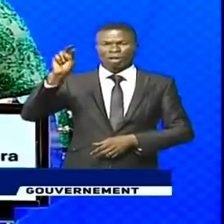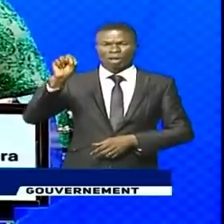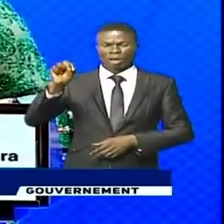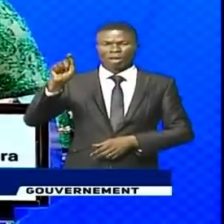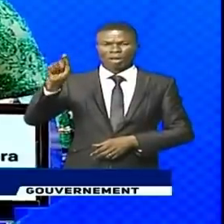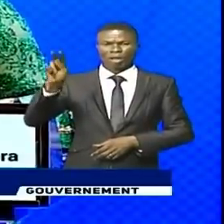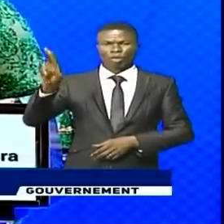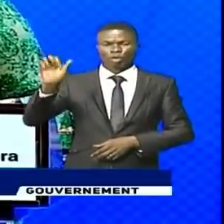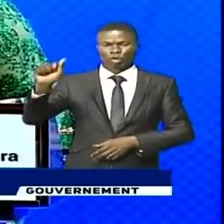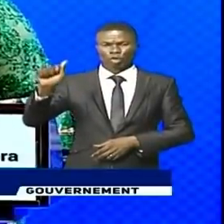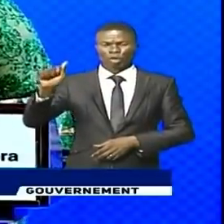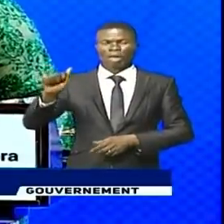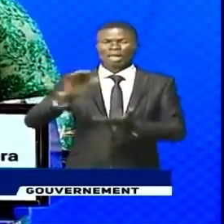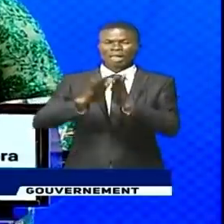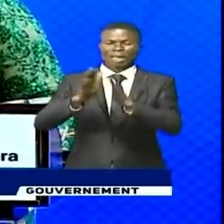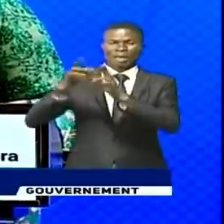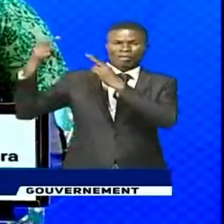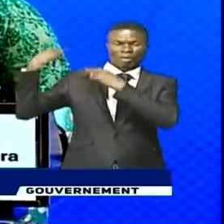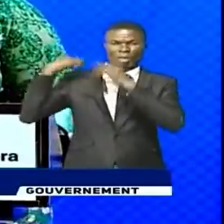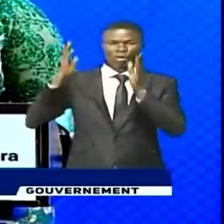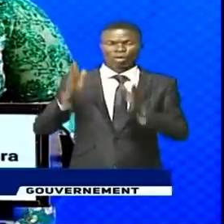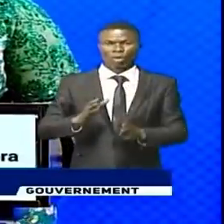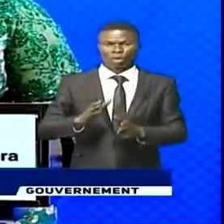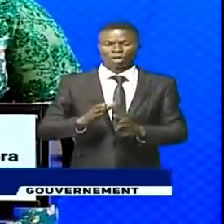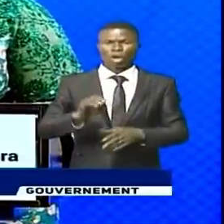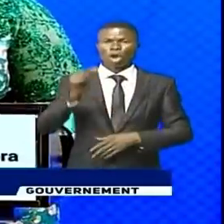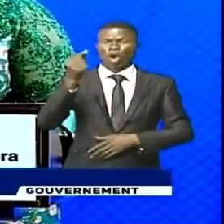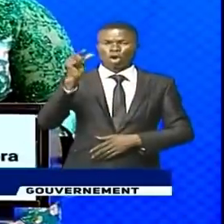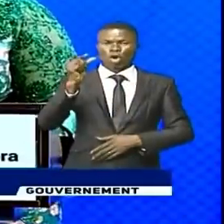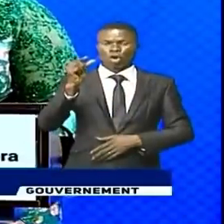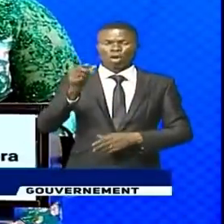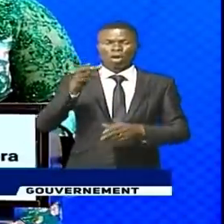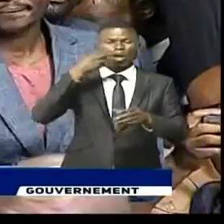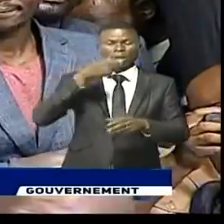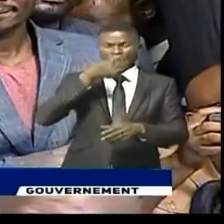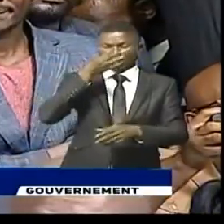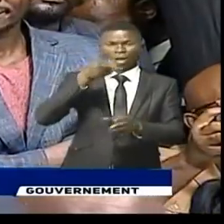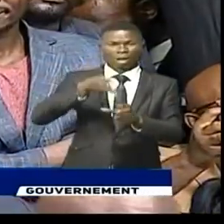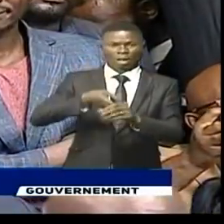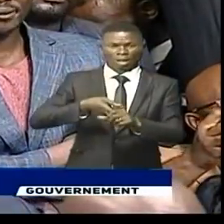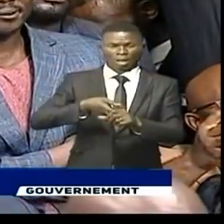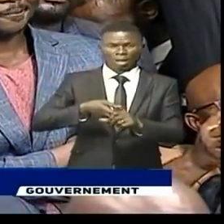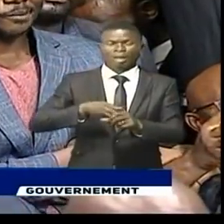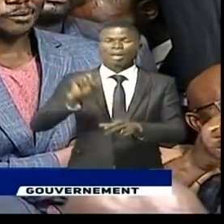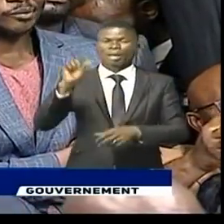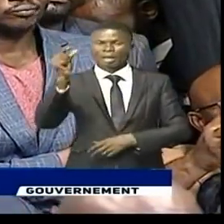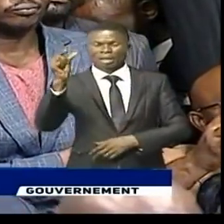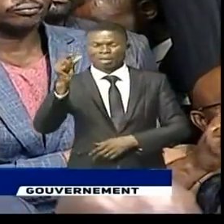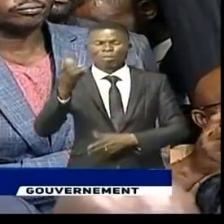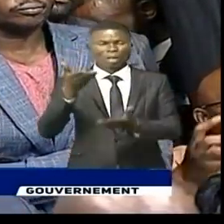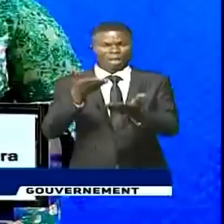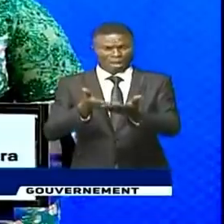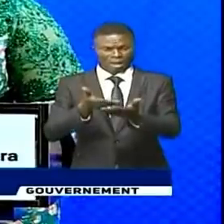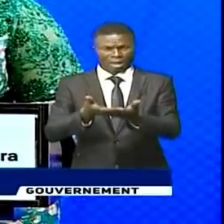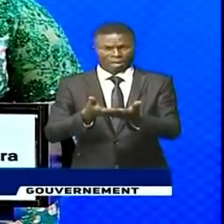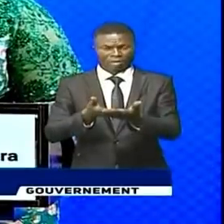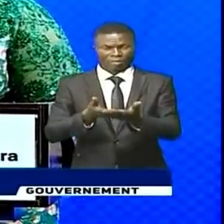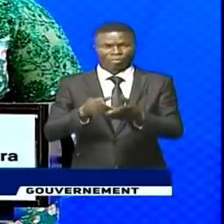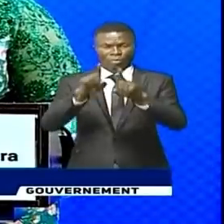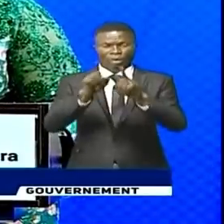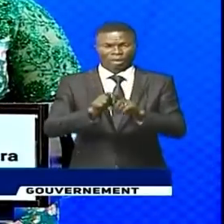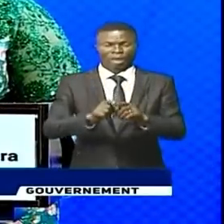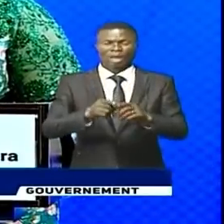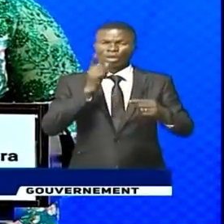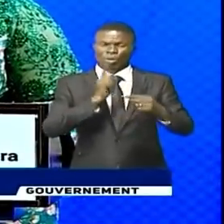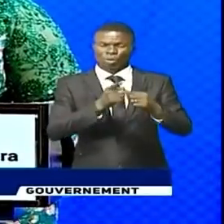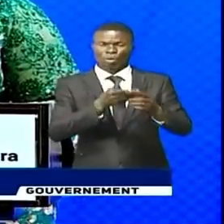propriétaire de blocs de pétrole de carre mines et de l'or et du cuivre